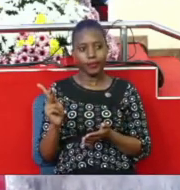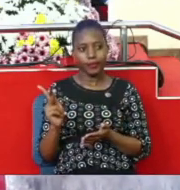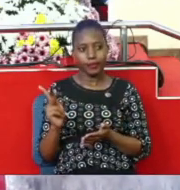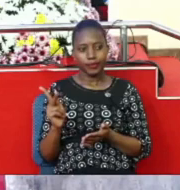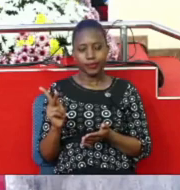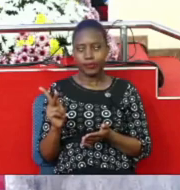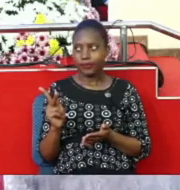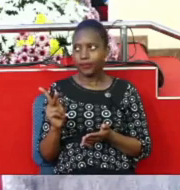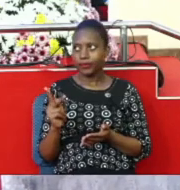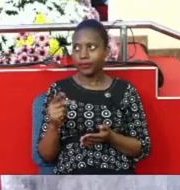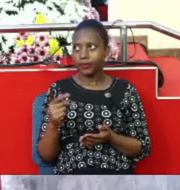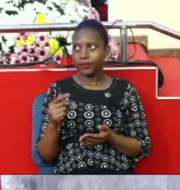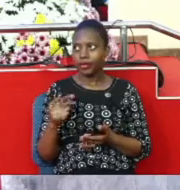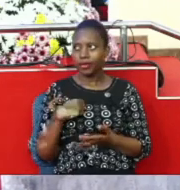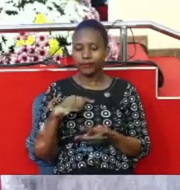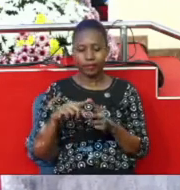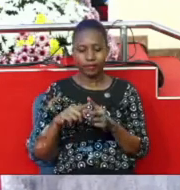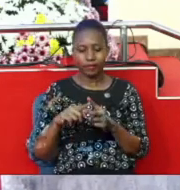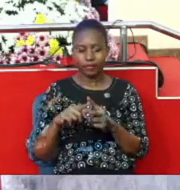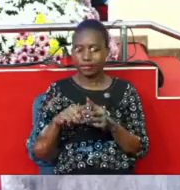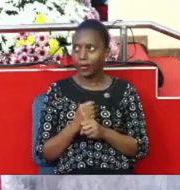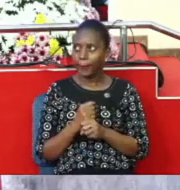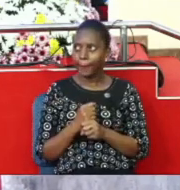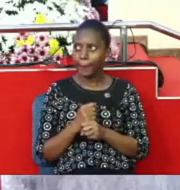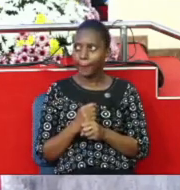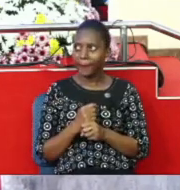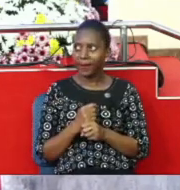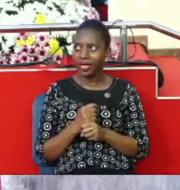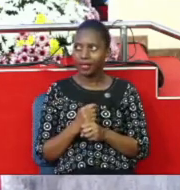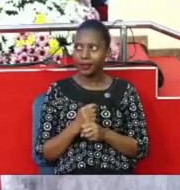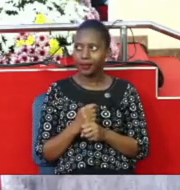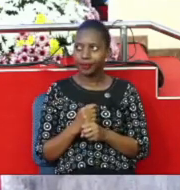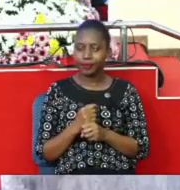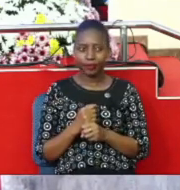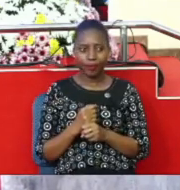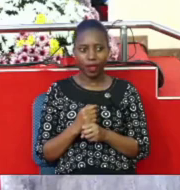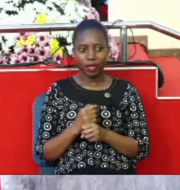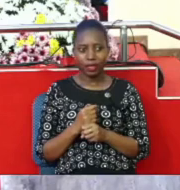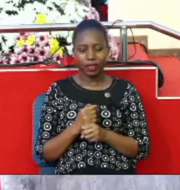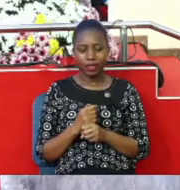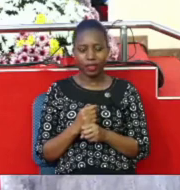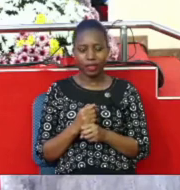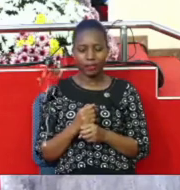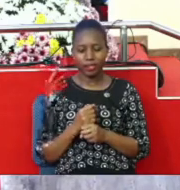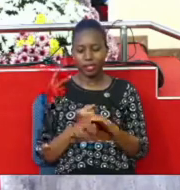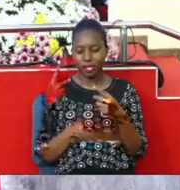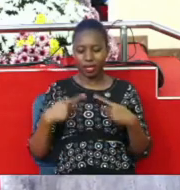Mimi nilianza kufanya kazi wakati walikuwa wakiniangalia wanashindwa watataksi nini.